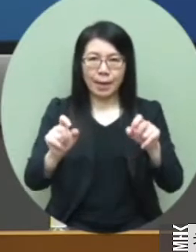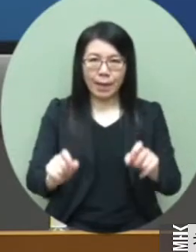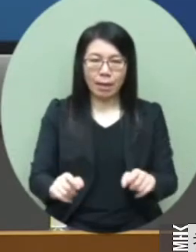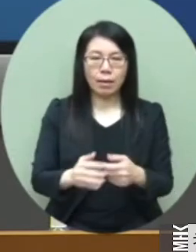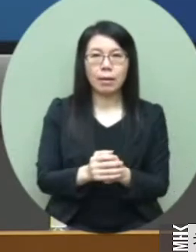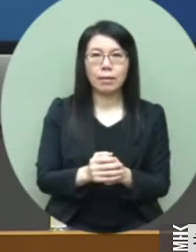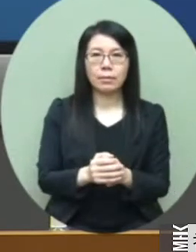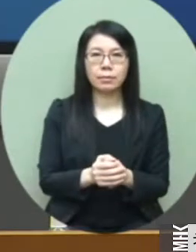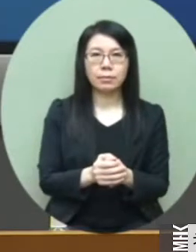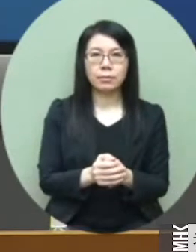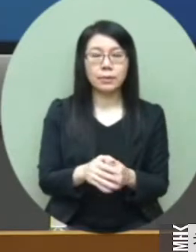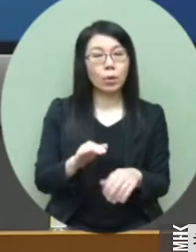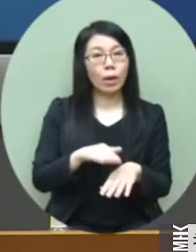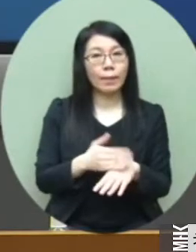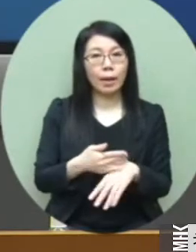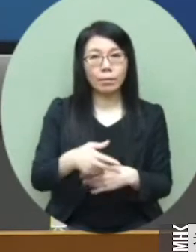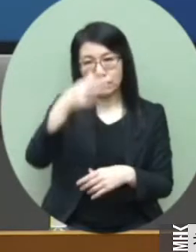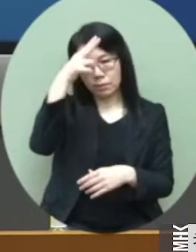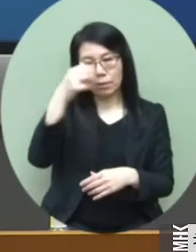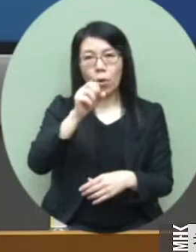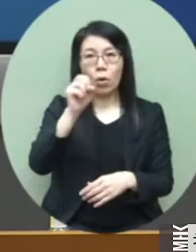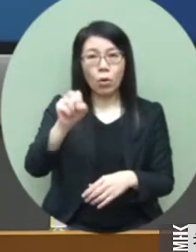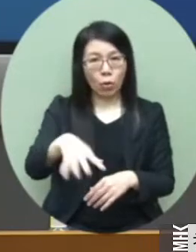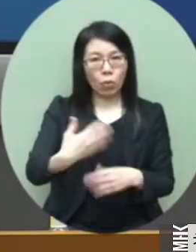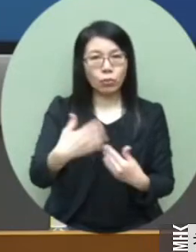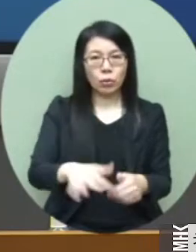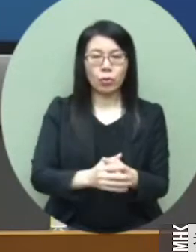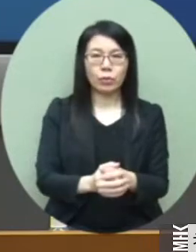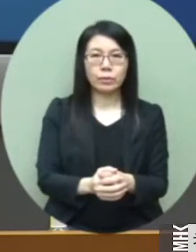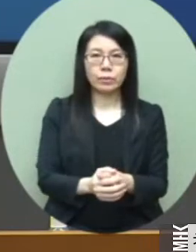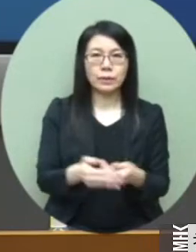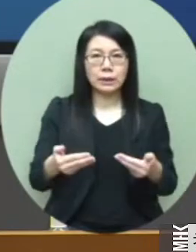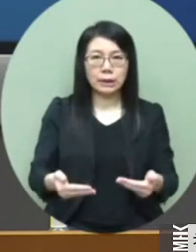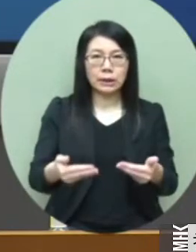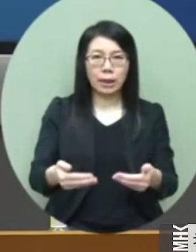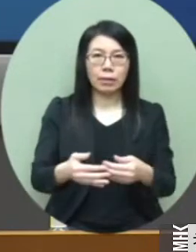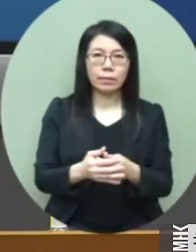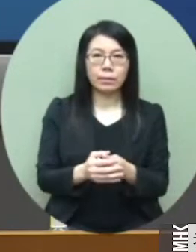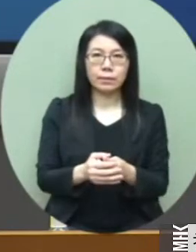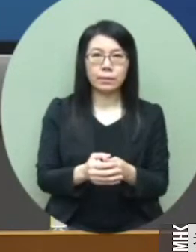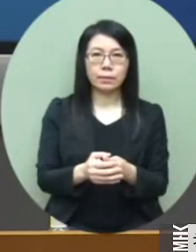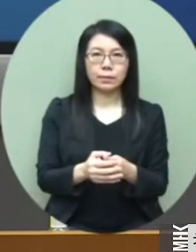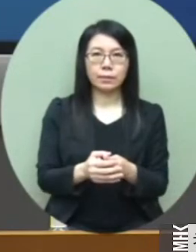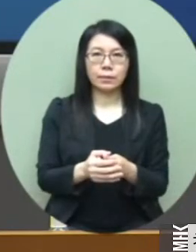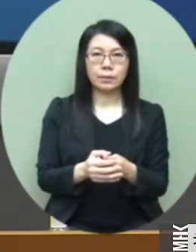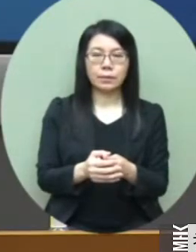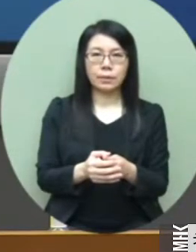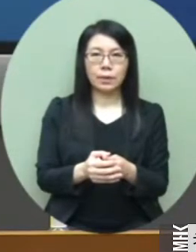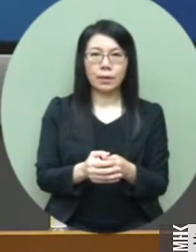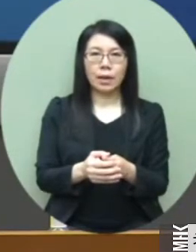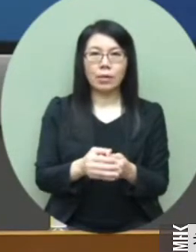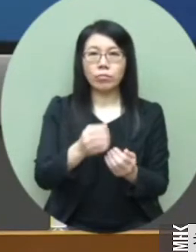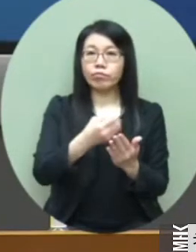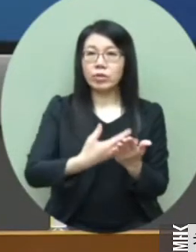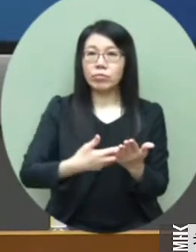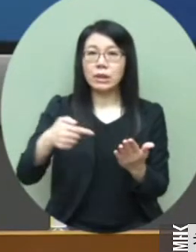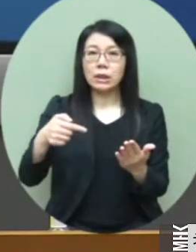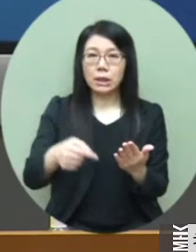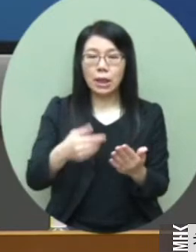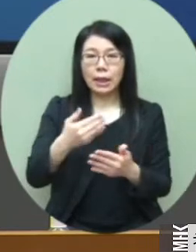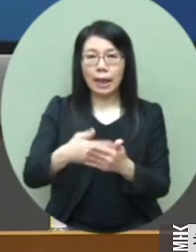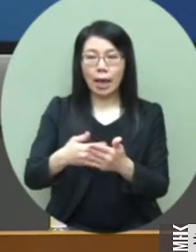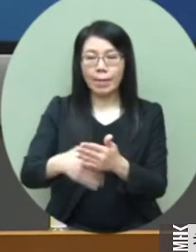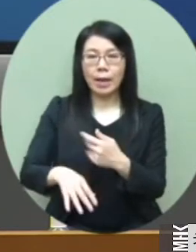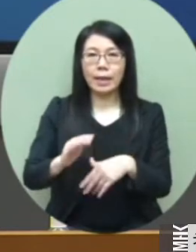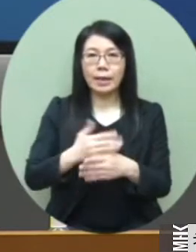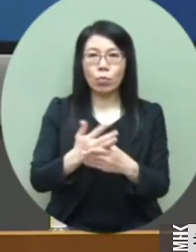我哋正如頭先行政長官都講咗，我哋而家嘅放寬咧，其實我哋嘅